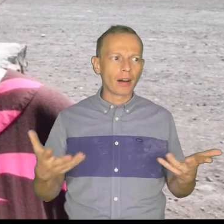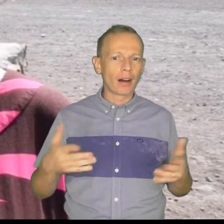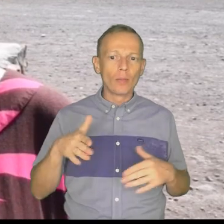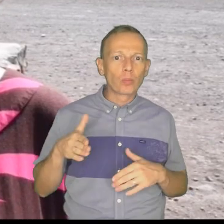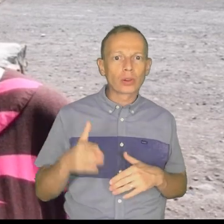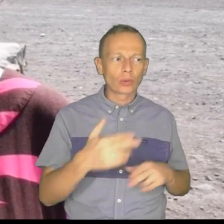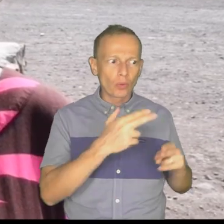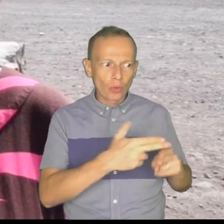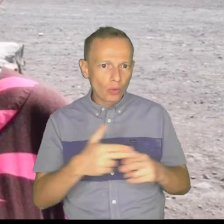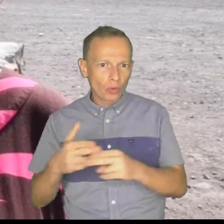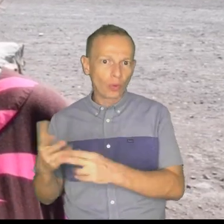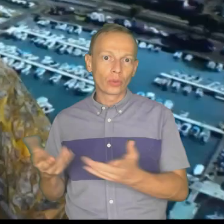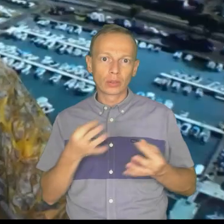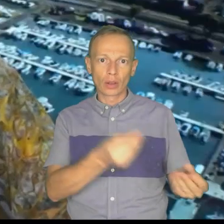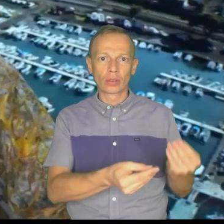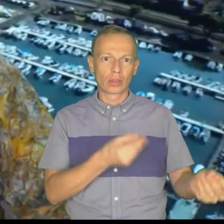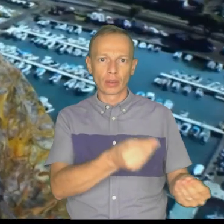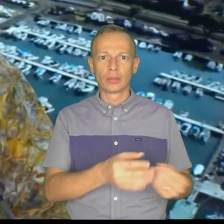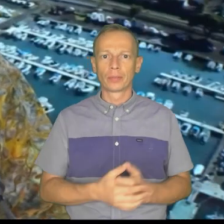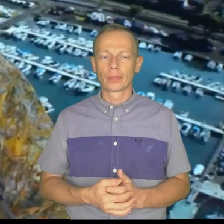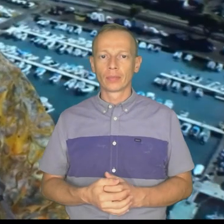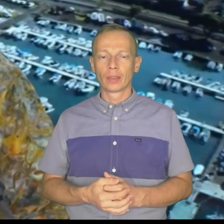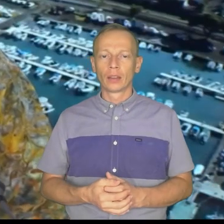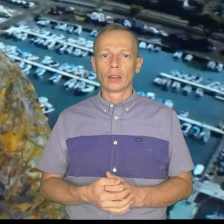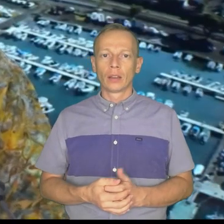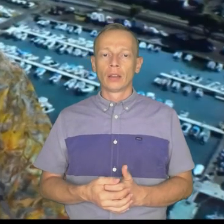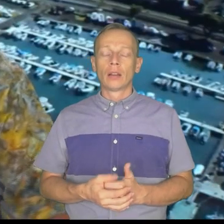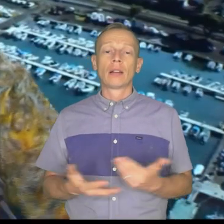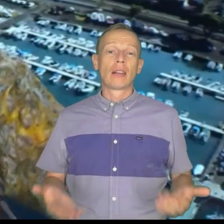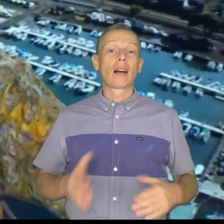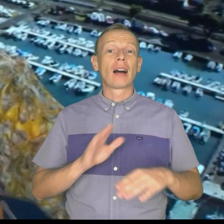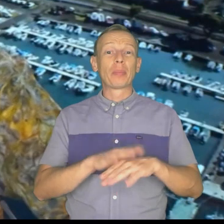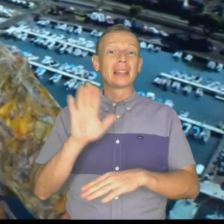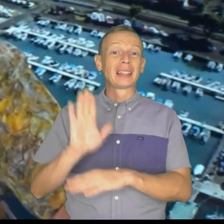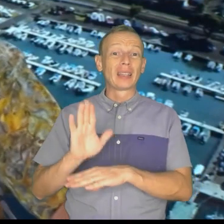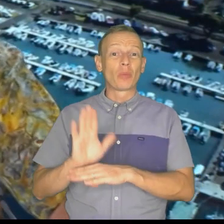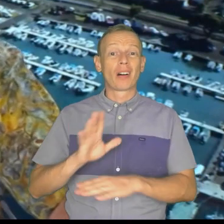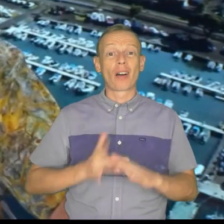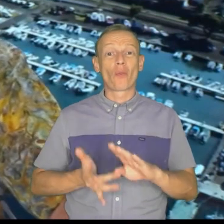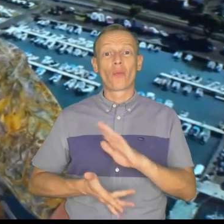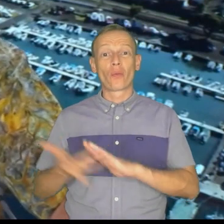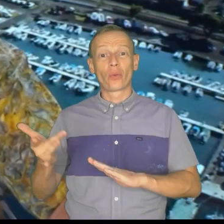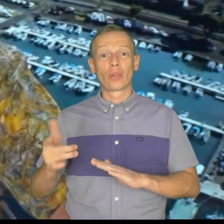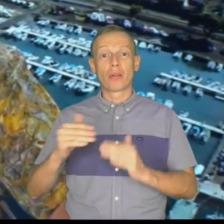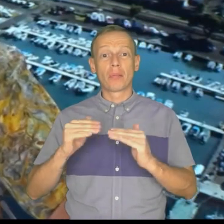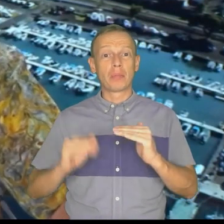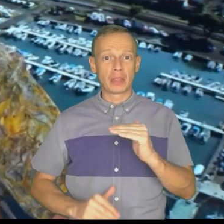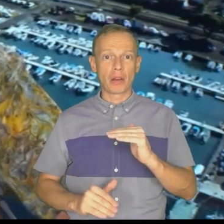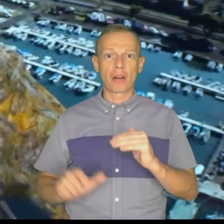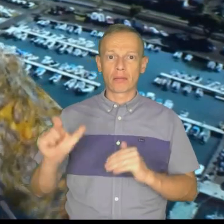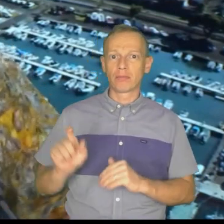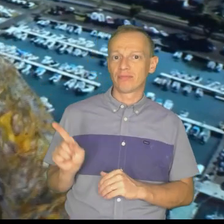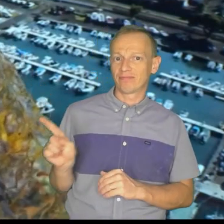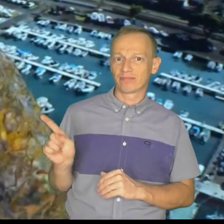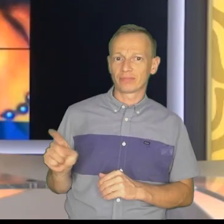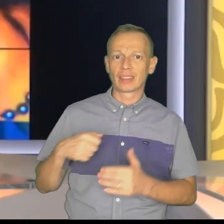nommer ensemble les poissons. Et puis cet appel à témoins lancé par la gendarmerie pour une fugue de mineurs